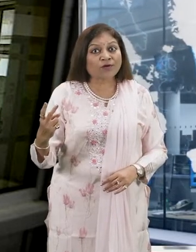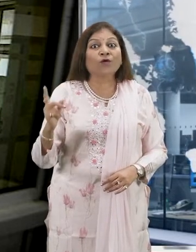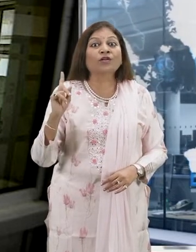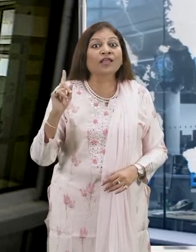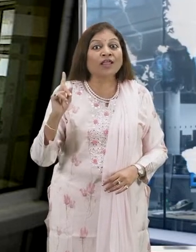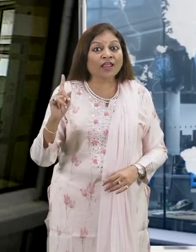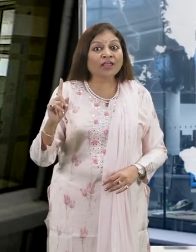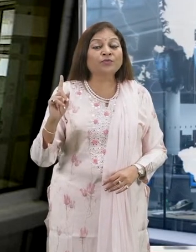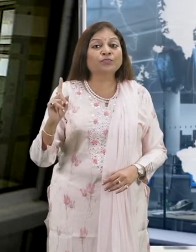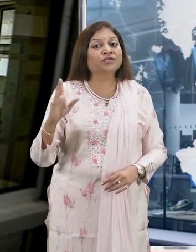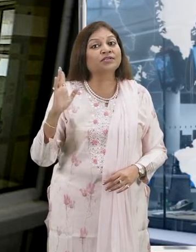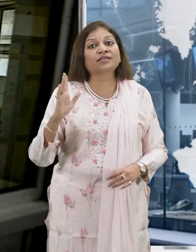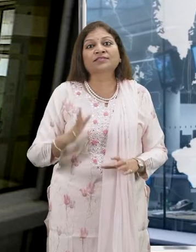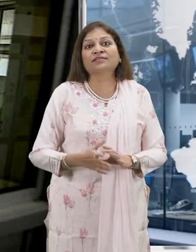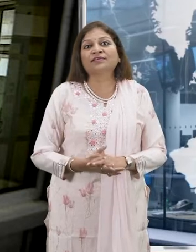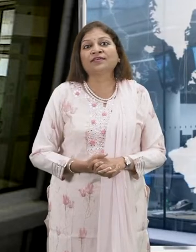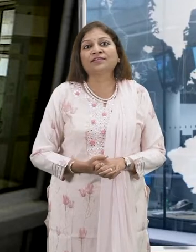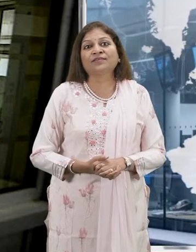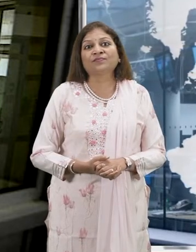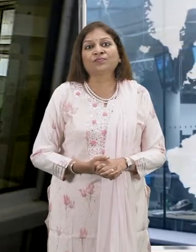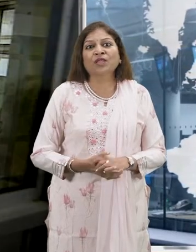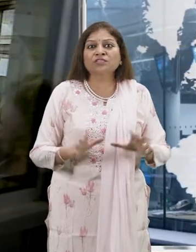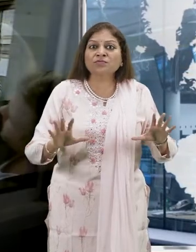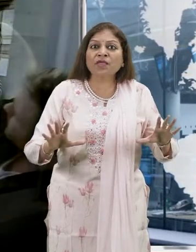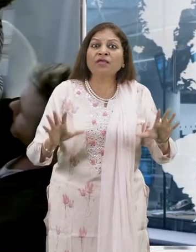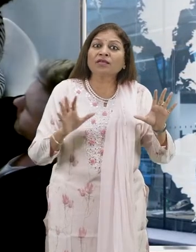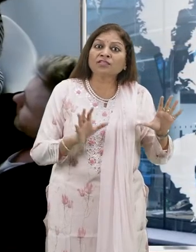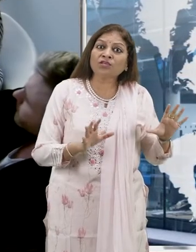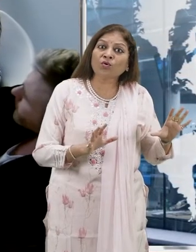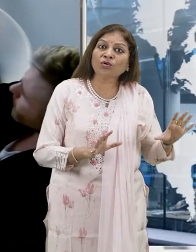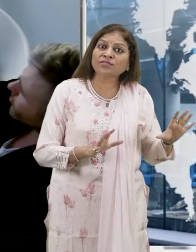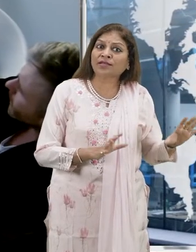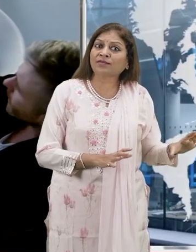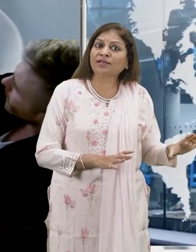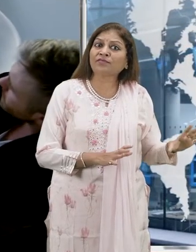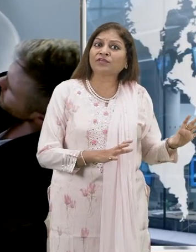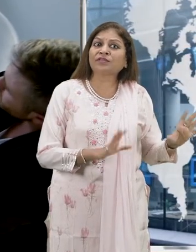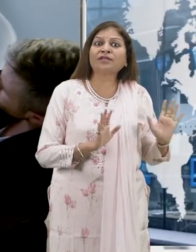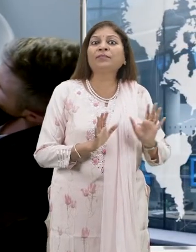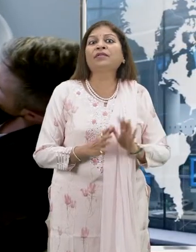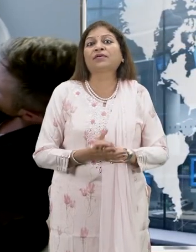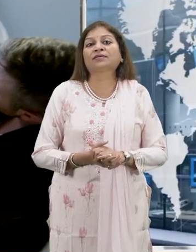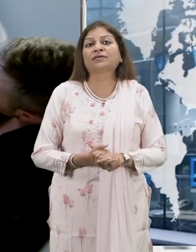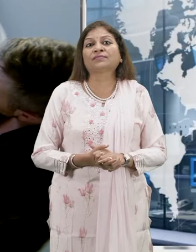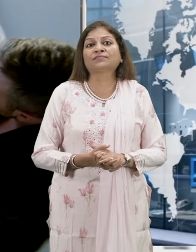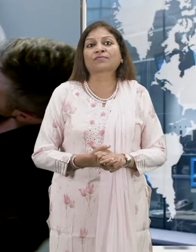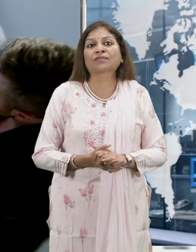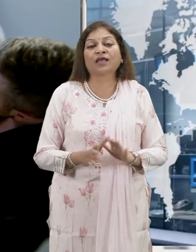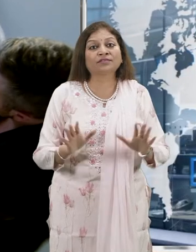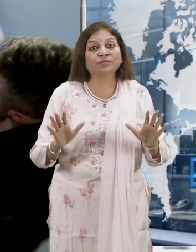2 कंप्यूटर और 1 प्रिंटर के साथ की गई थी, जिसमें किसी को कोई सैलरी या वेतन नहीं मिलने वाला